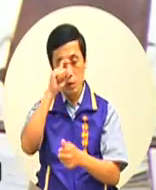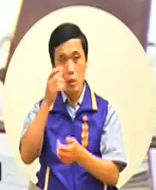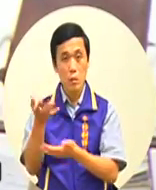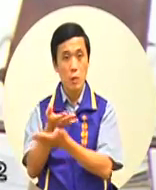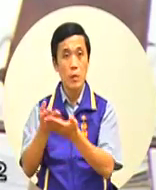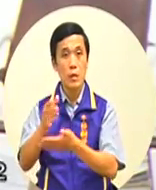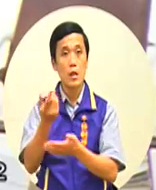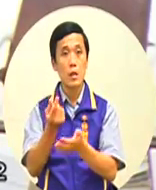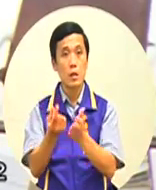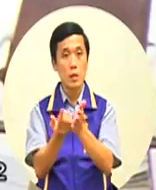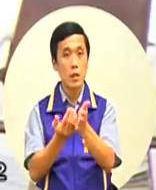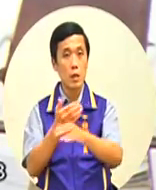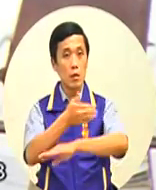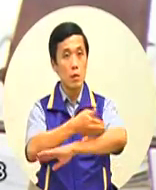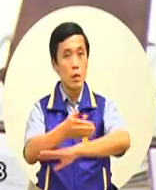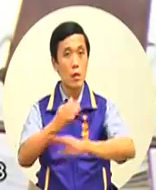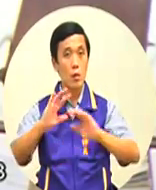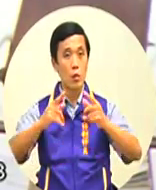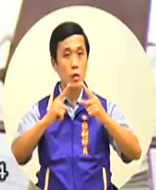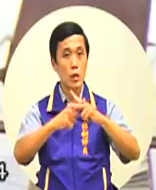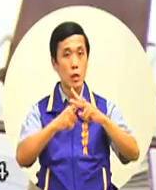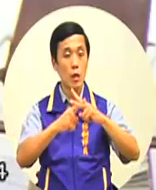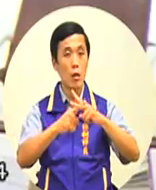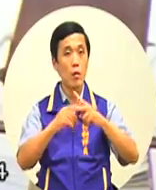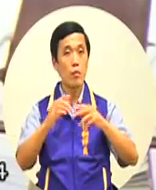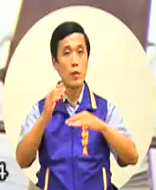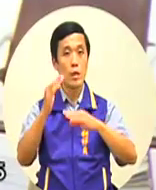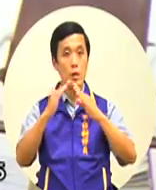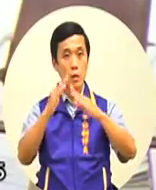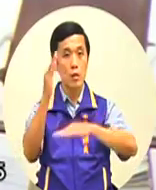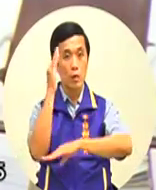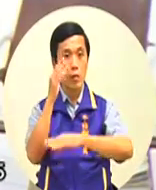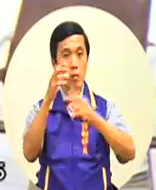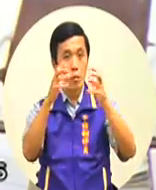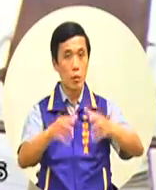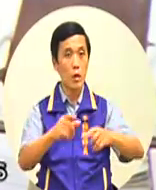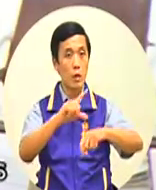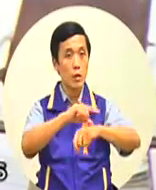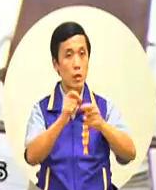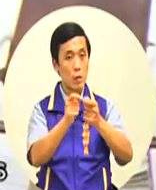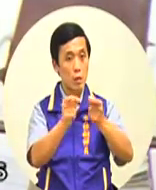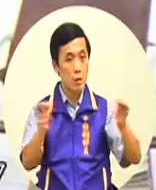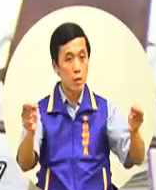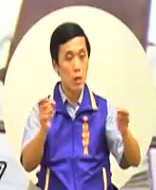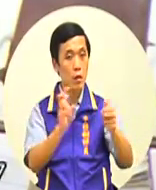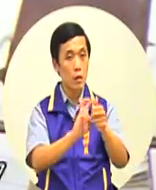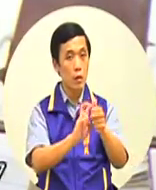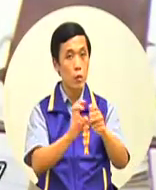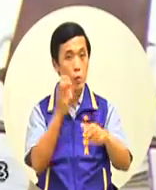小是否成立长照